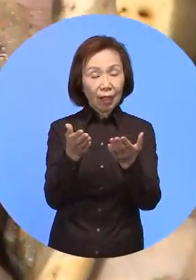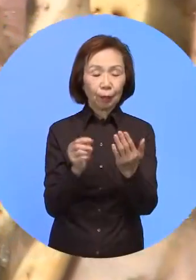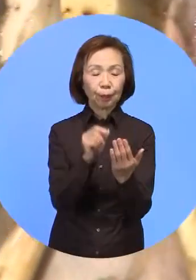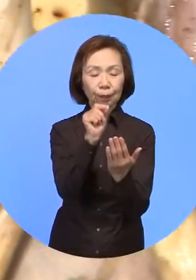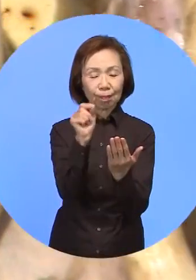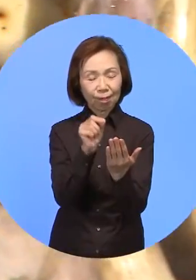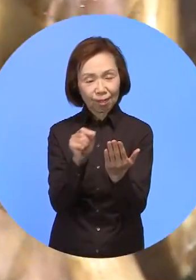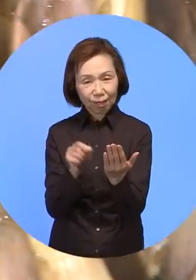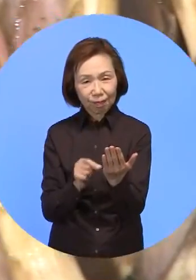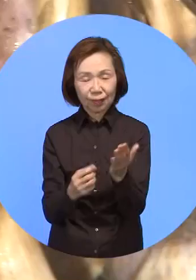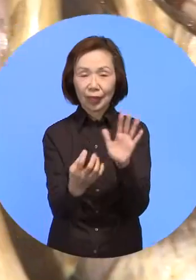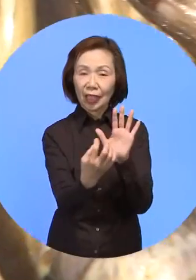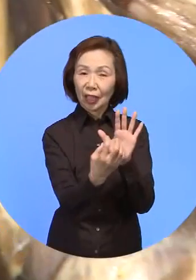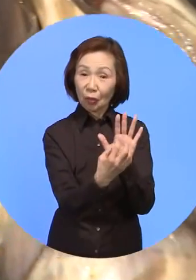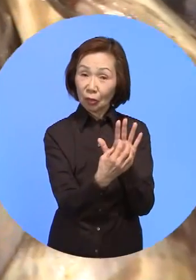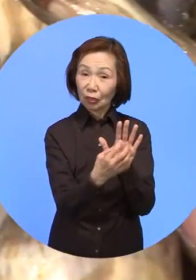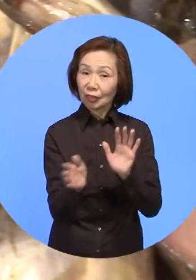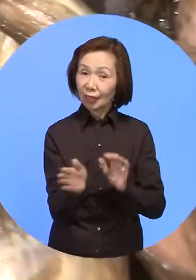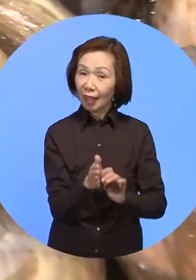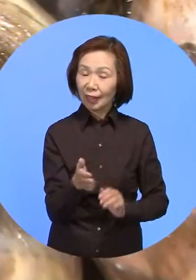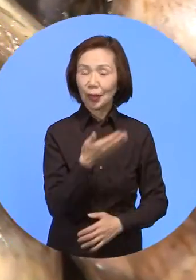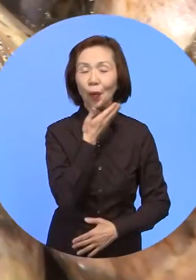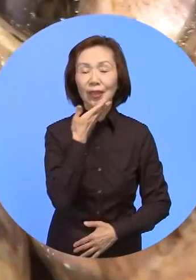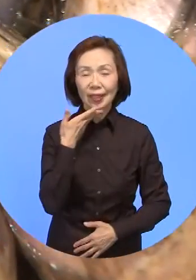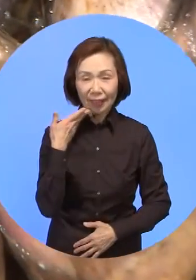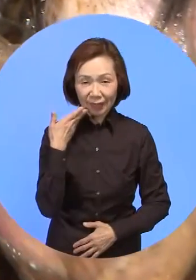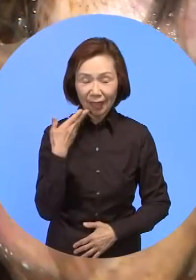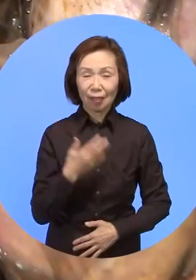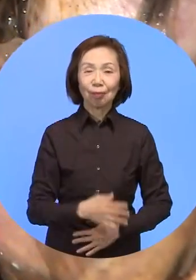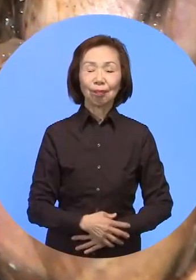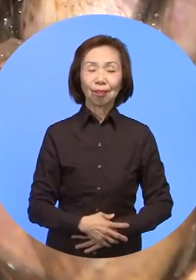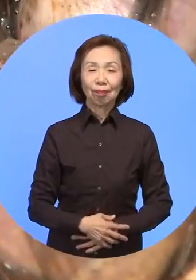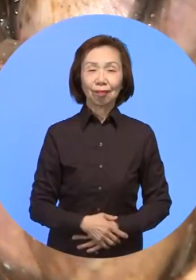され、京華にも読まれるほどの美味だったそうです。